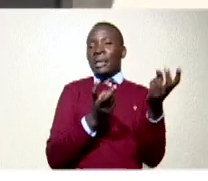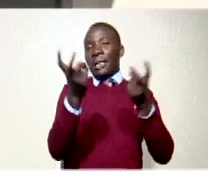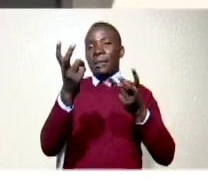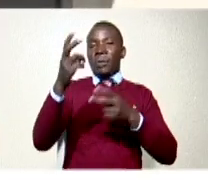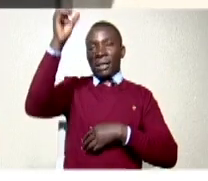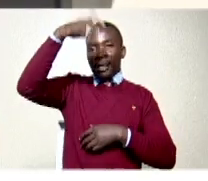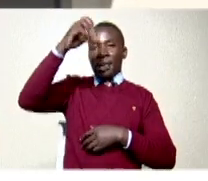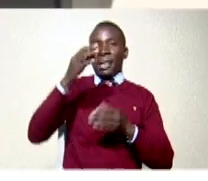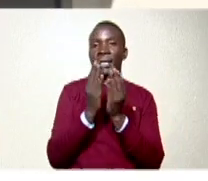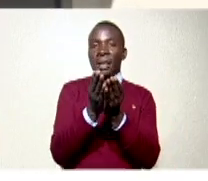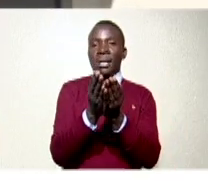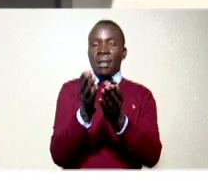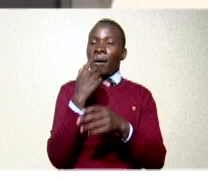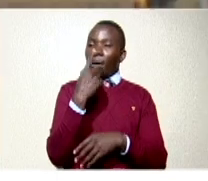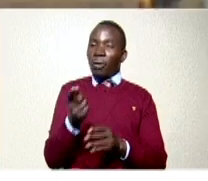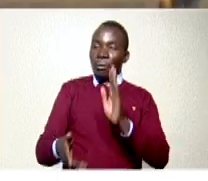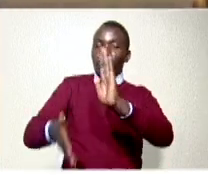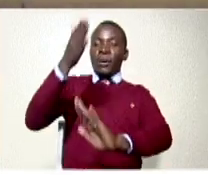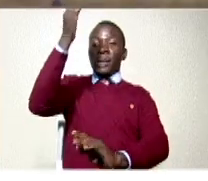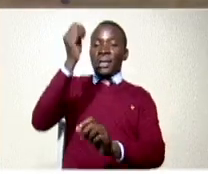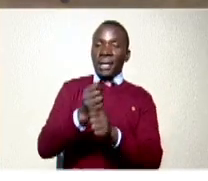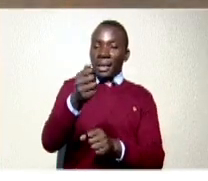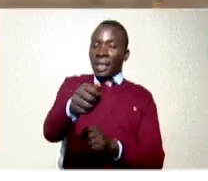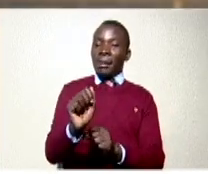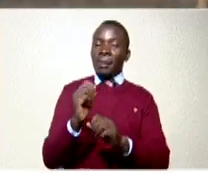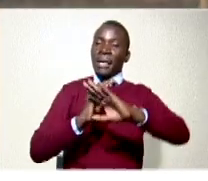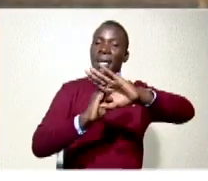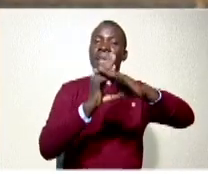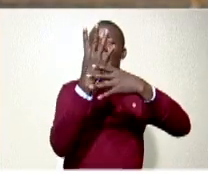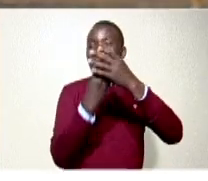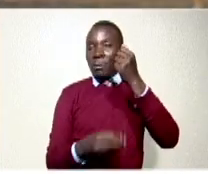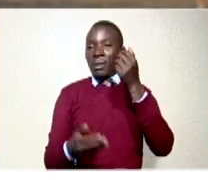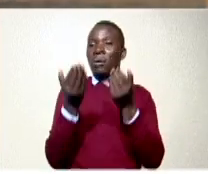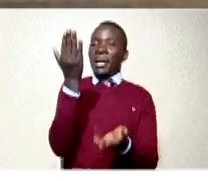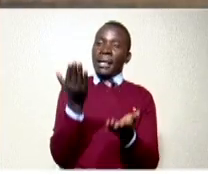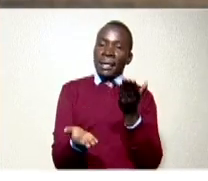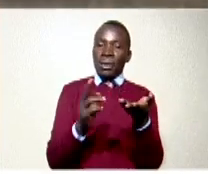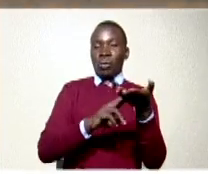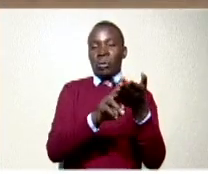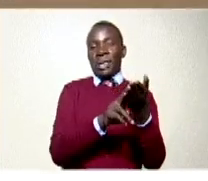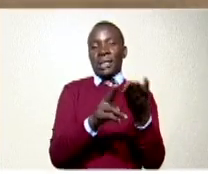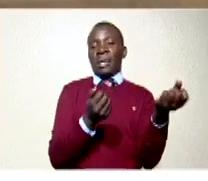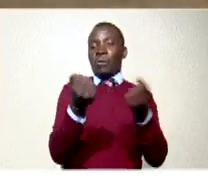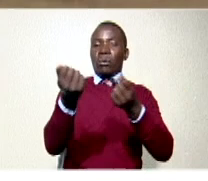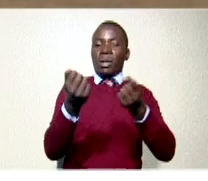bakaba bagaragaza ko ibi byihutisha akazi kabo bikabarinda igihombo ugereranyije no gukoresha inzira yo ku butaka.